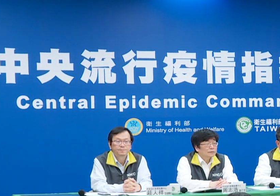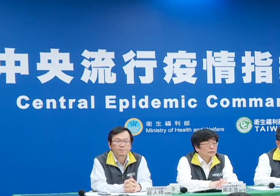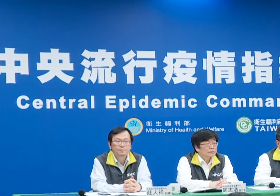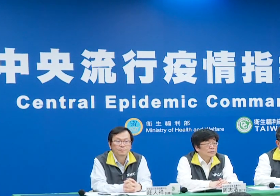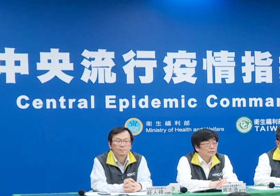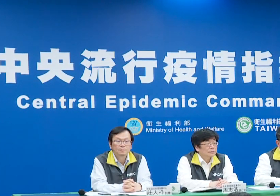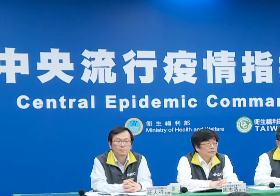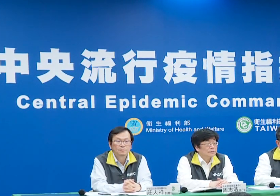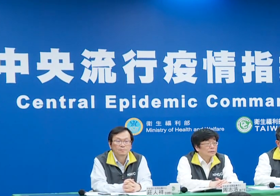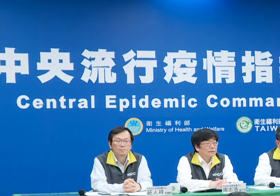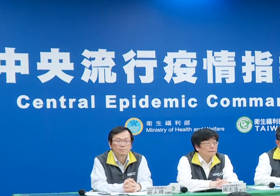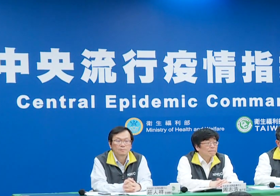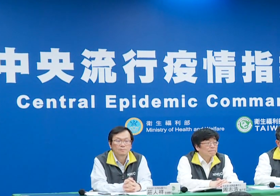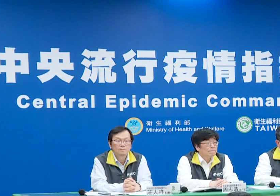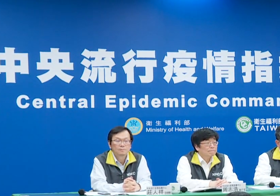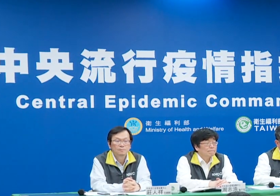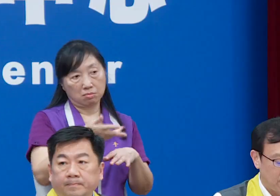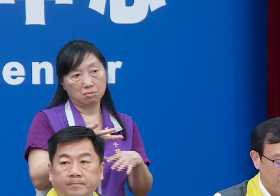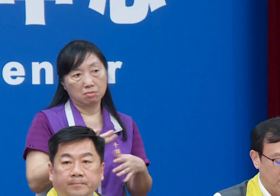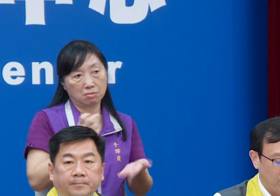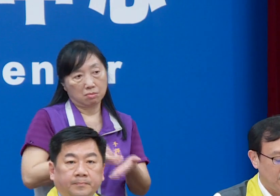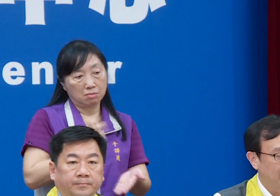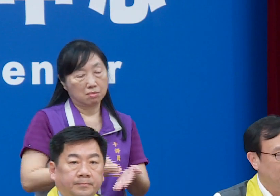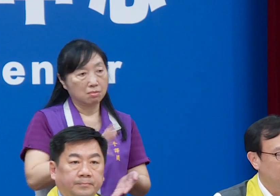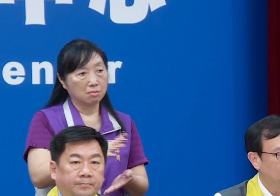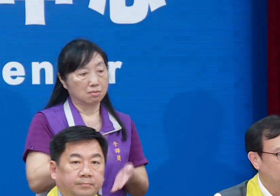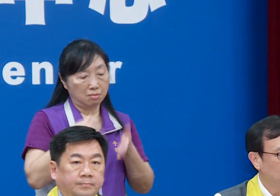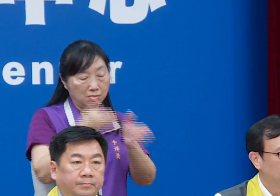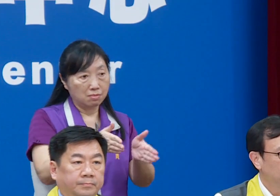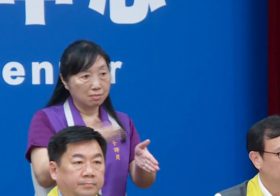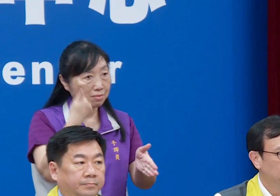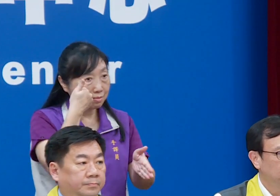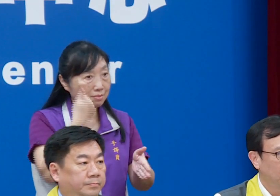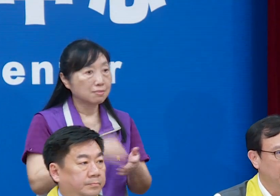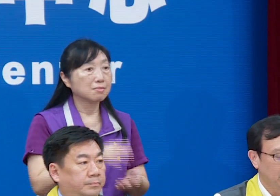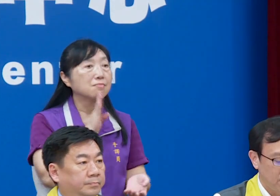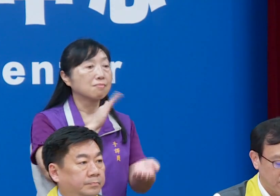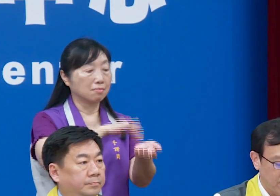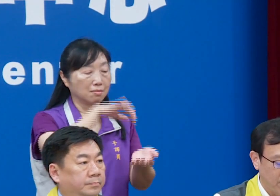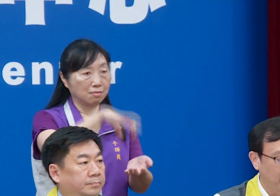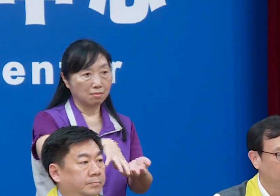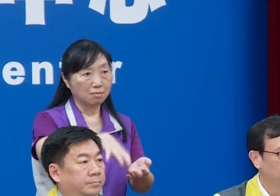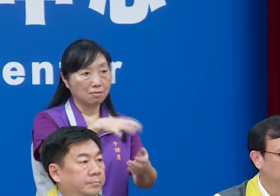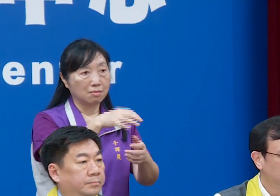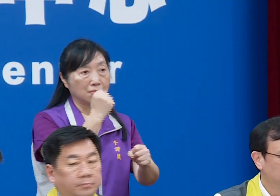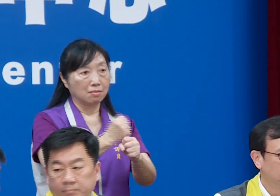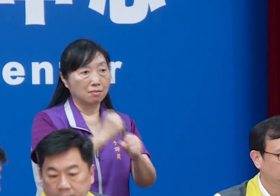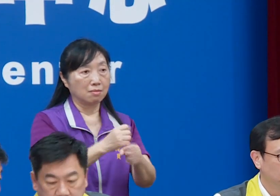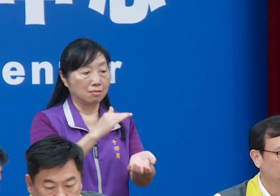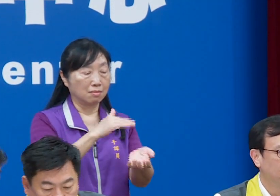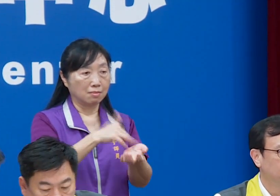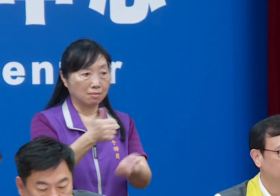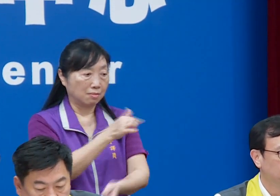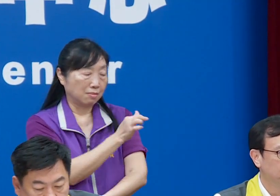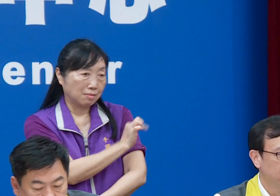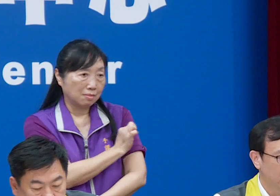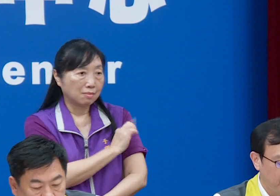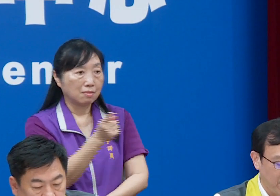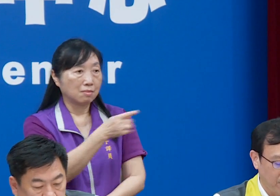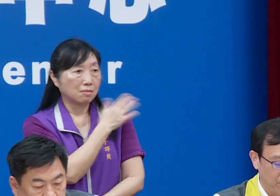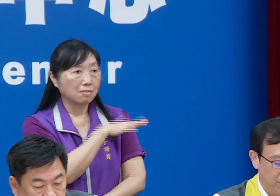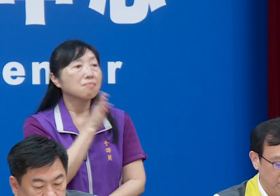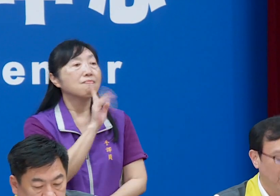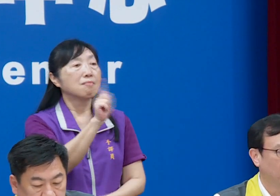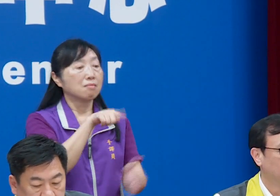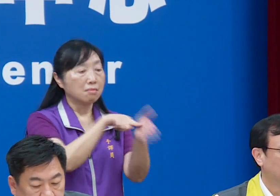产生的损失，会给予全额补助。 限制的对象已在医院服务的医师人员，不论部门、不论职